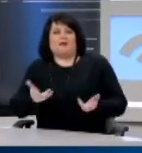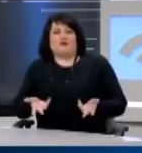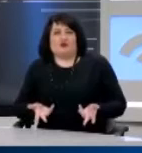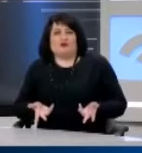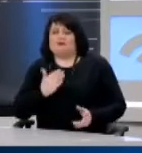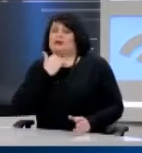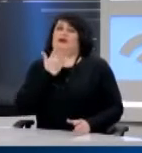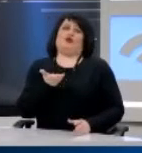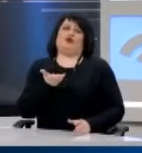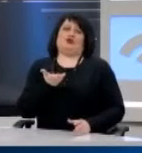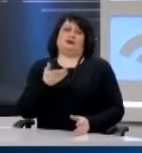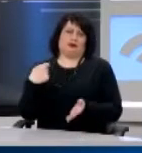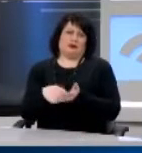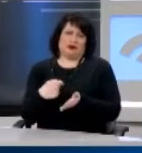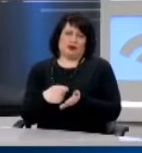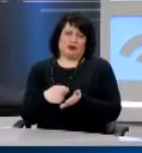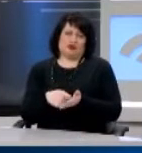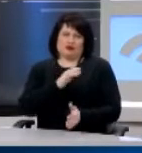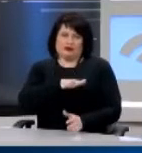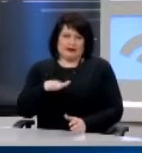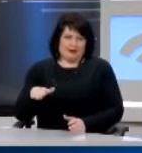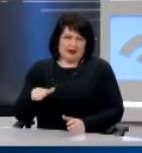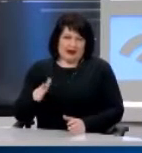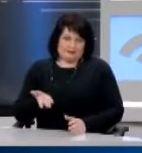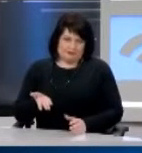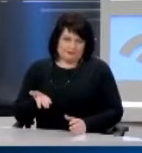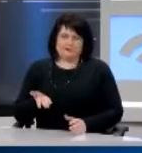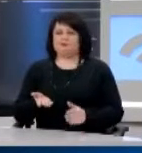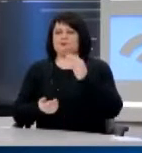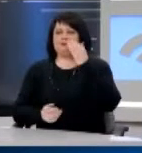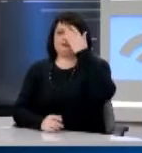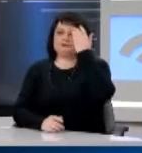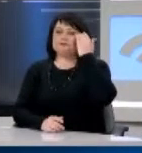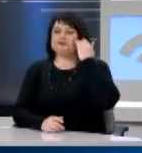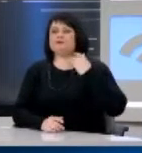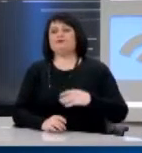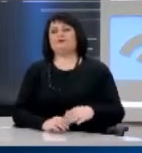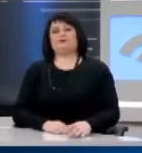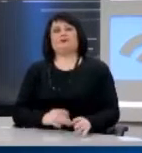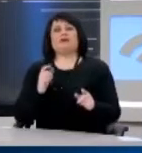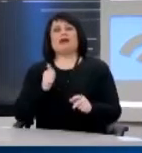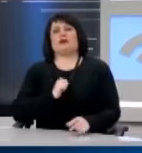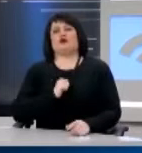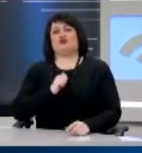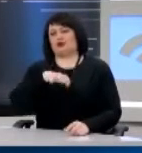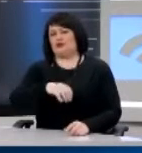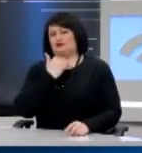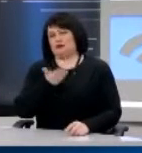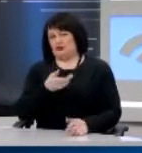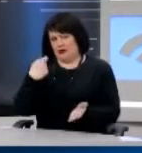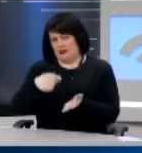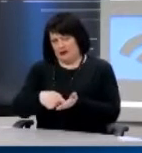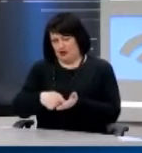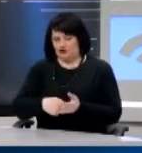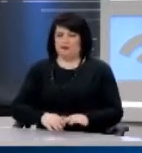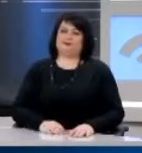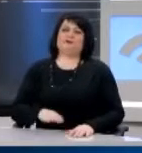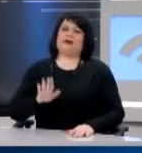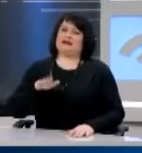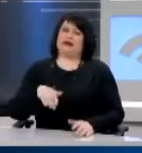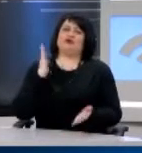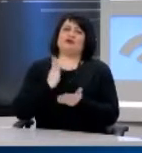δυνατότητα να έχουν πρόσβαση σε κάποιους ιδιωτικούς σταθμούς. Τέλος, επιλέξαμε